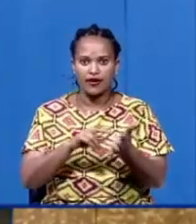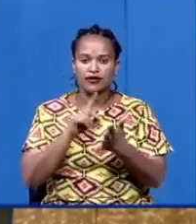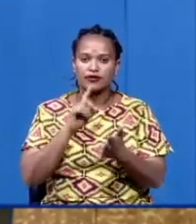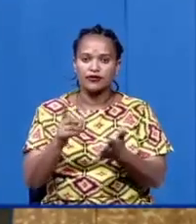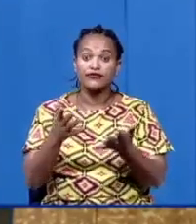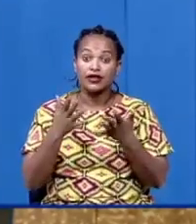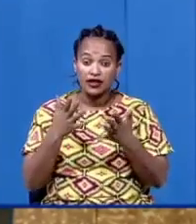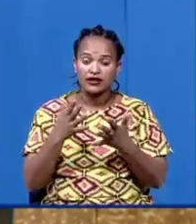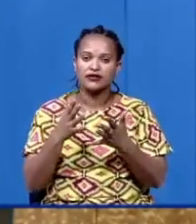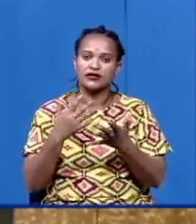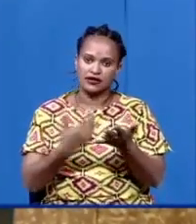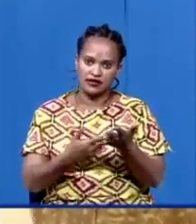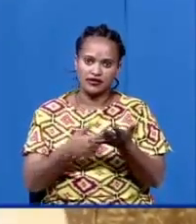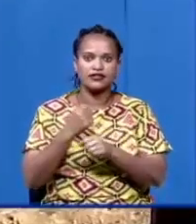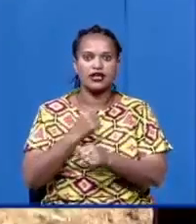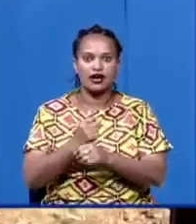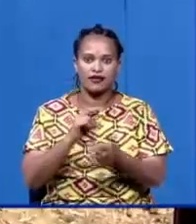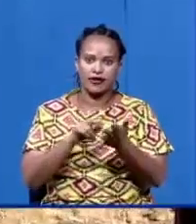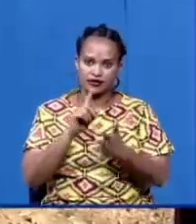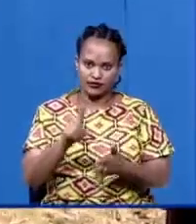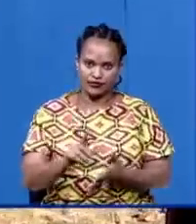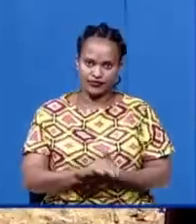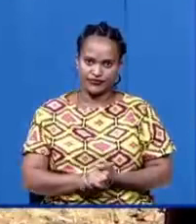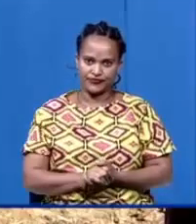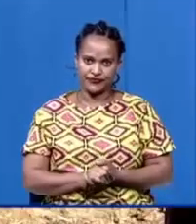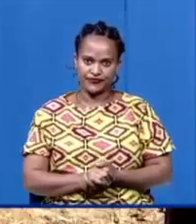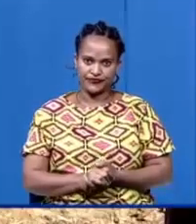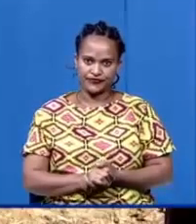ነው ያንንም እንሰራለን ማለት ነው